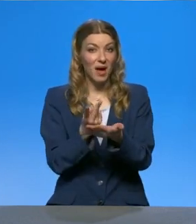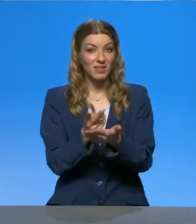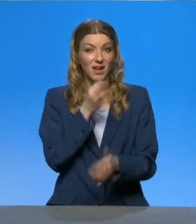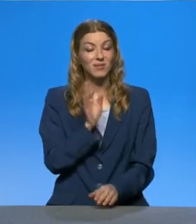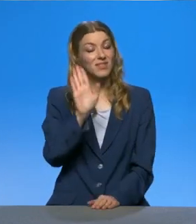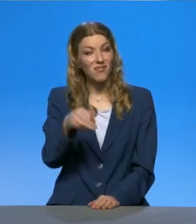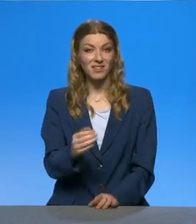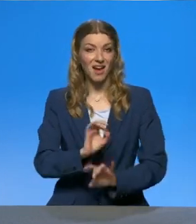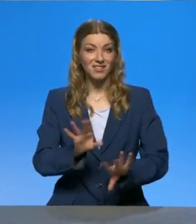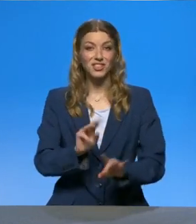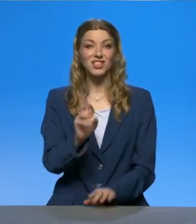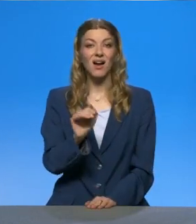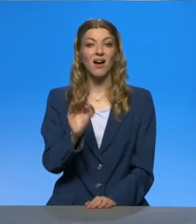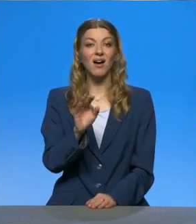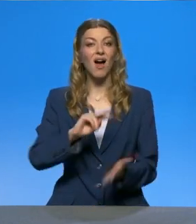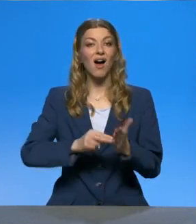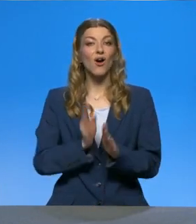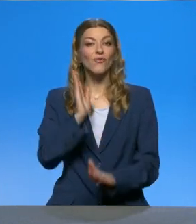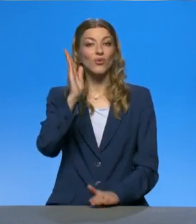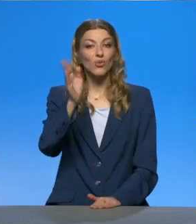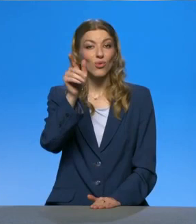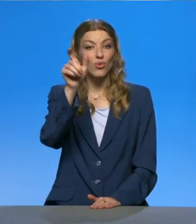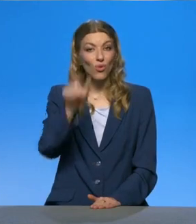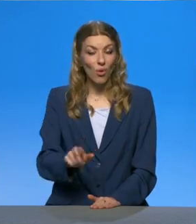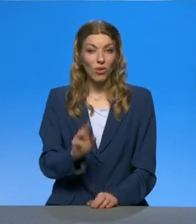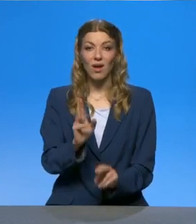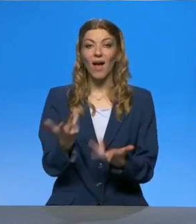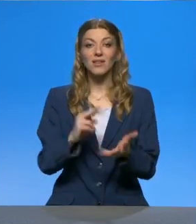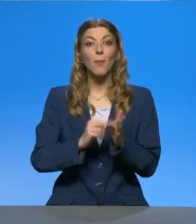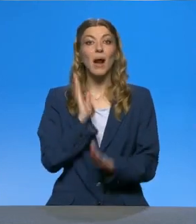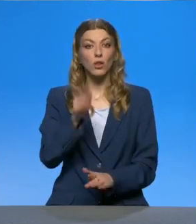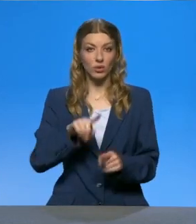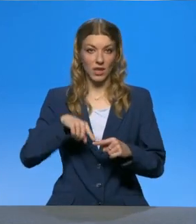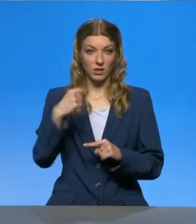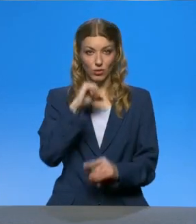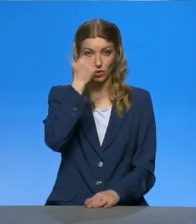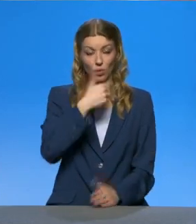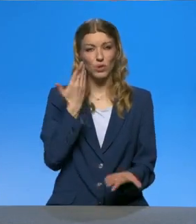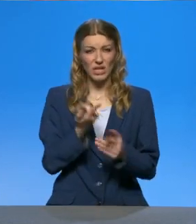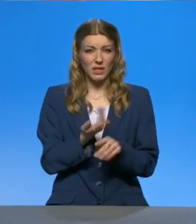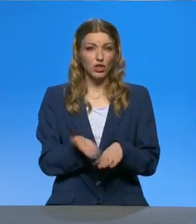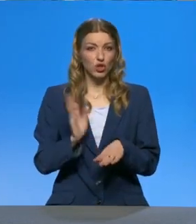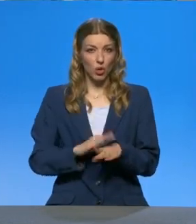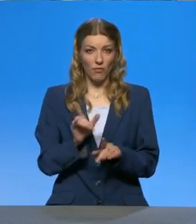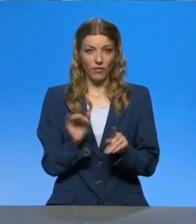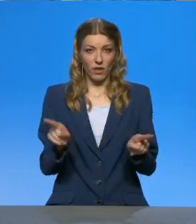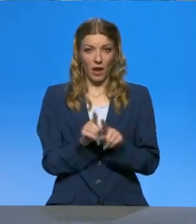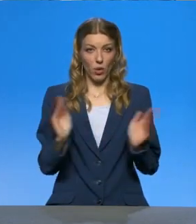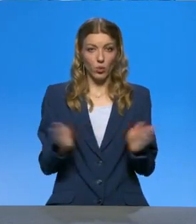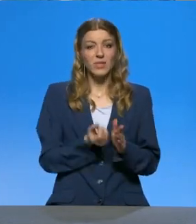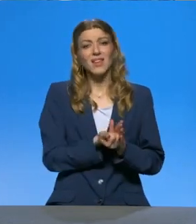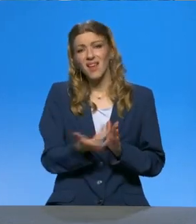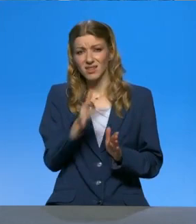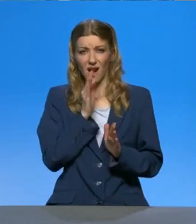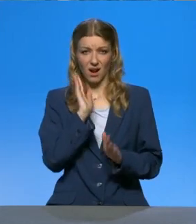поделитесь, как футуролог, какими-то прогнозами на следующий год. И, может быть, ну, если тяжело в таких узких рамках оставаться там на несколько лет вперед,